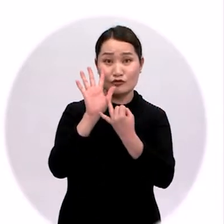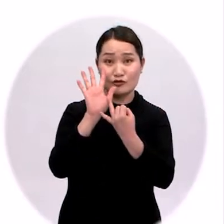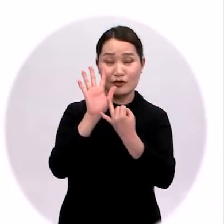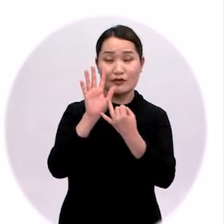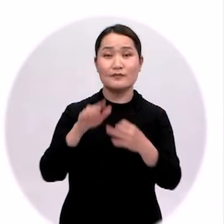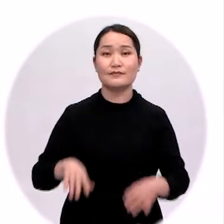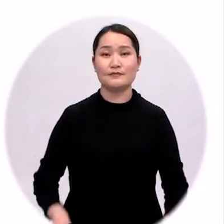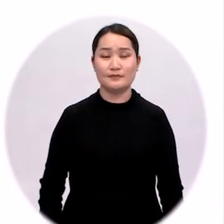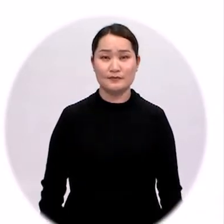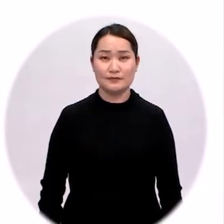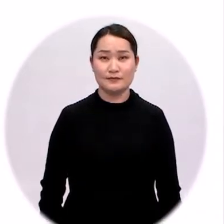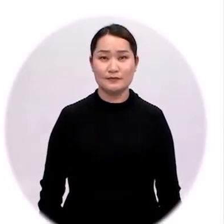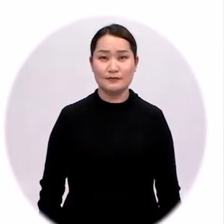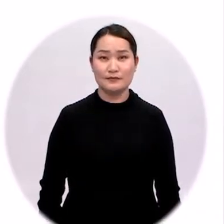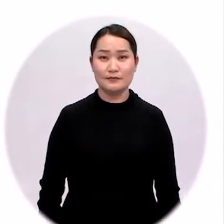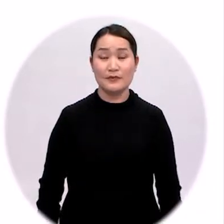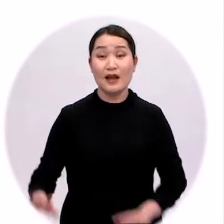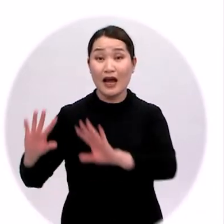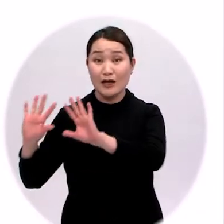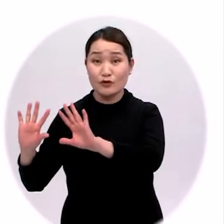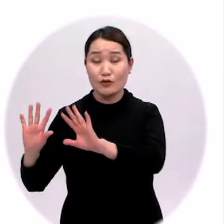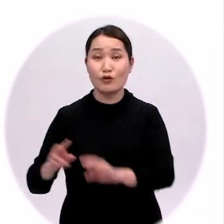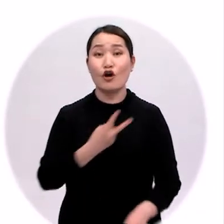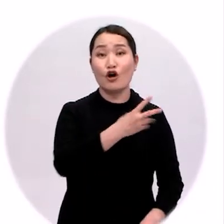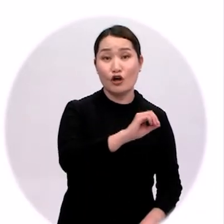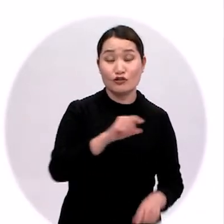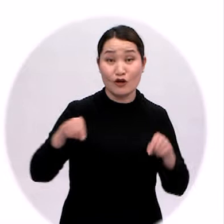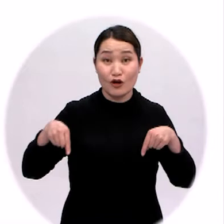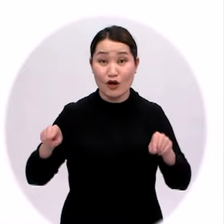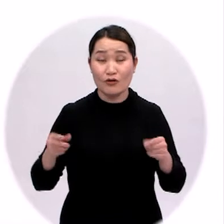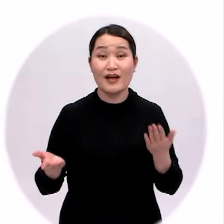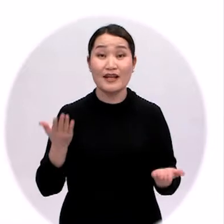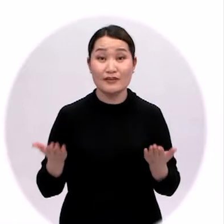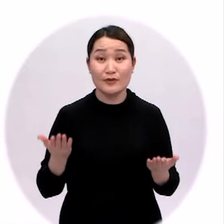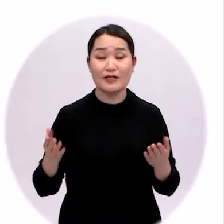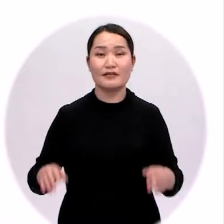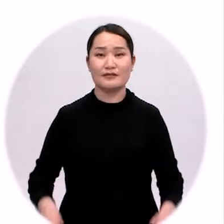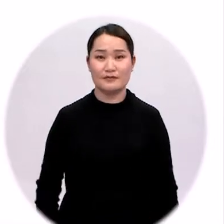цөмөрөө. 17 нь 10-та ойр уу, 20-та ойр уу?